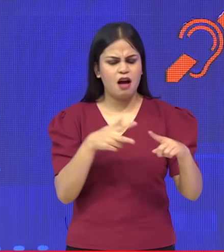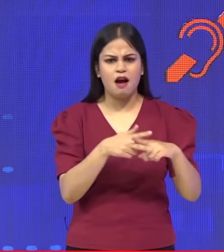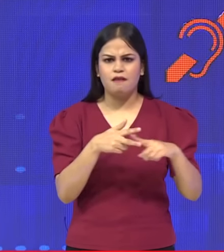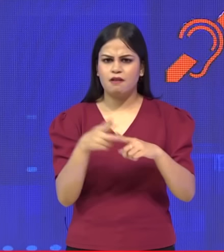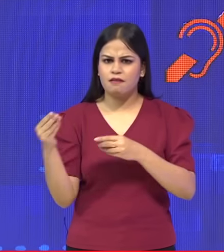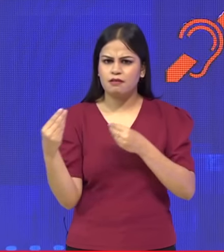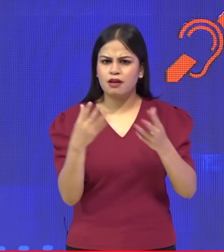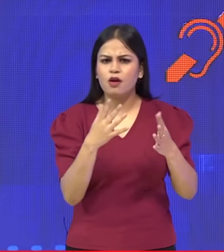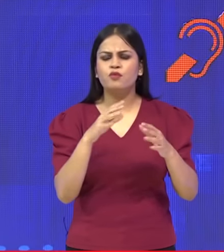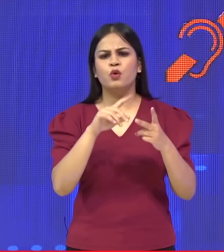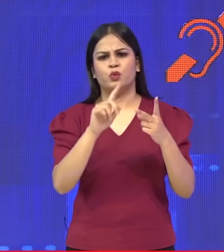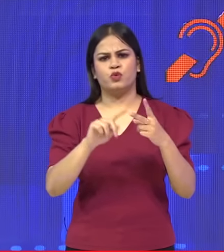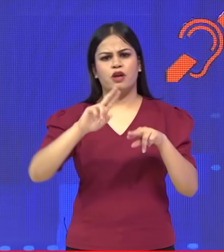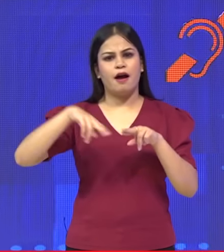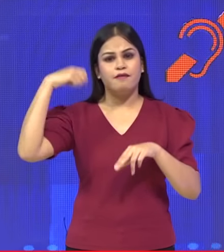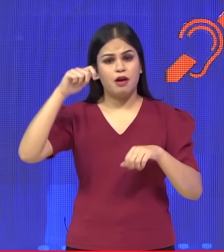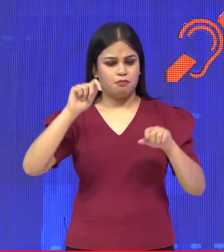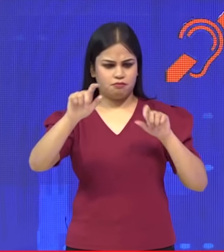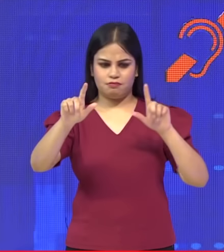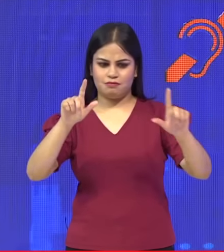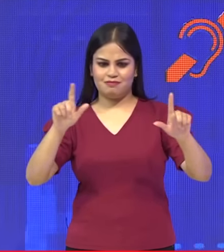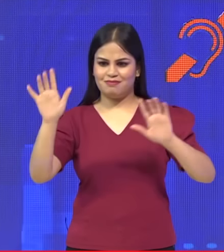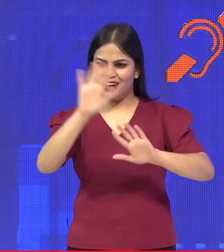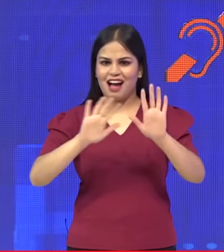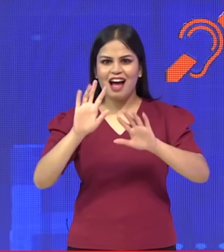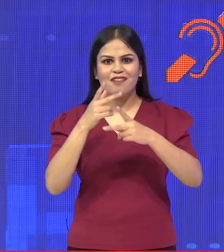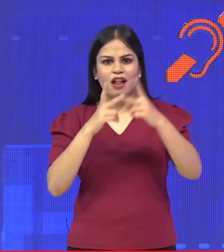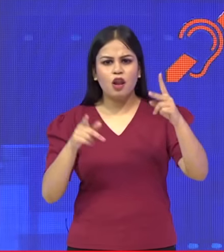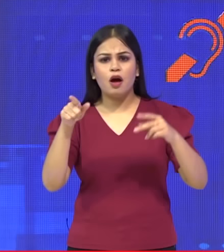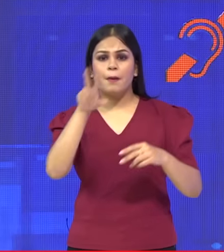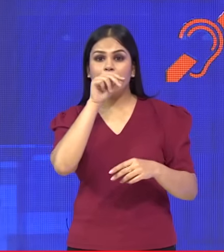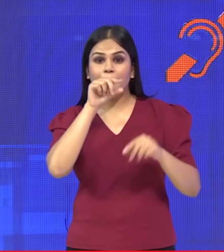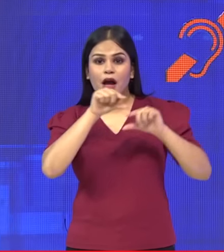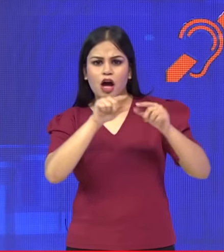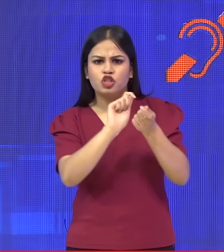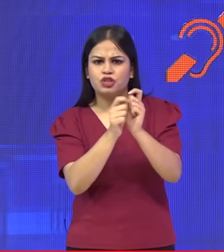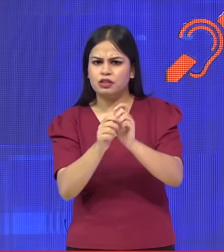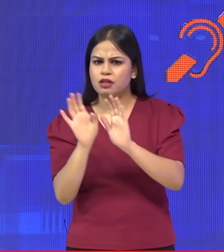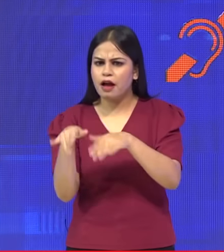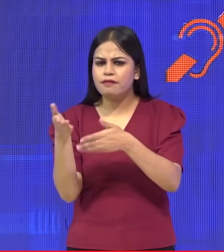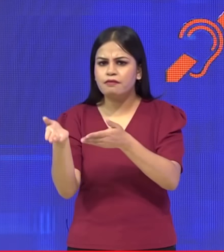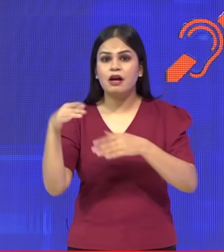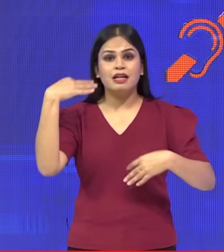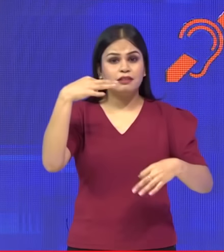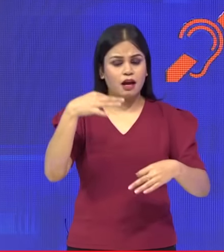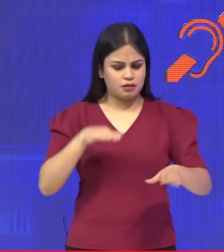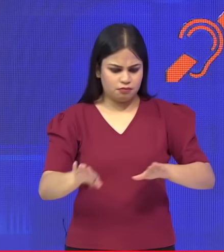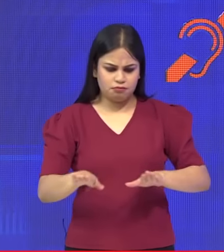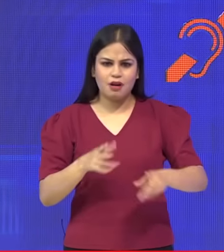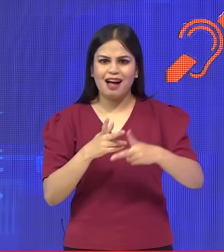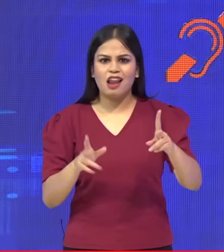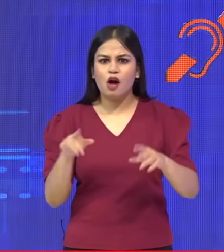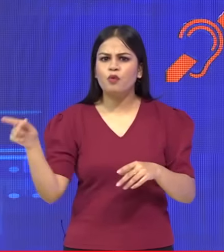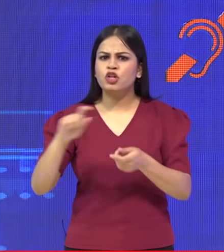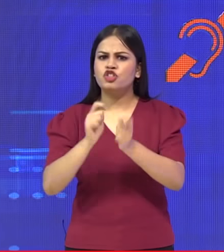फिल्म की स्क्रीन प्ले भी चेंज करेंगे फिल्म के डायलॉग भी चेंज करेंगे और फिल्में डांस के जो स्टेप से वह भी सलमान खान